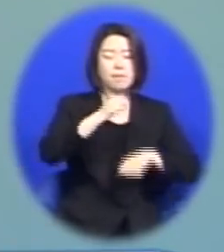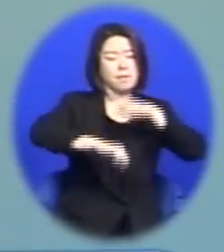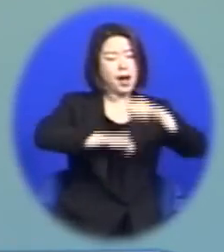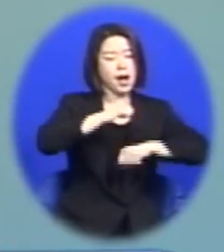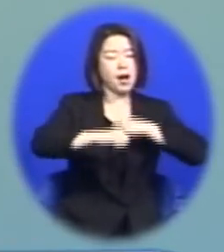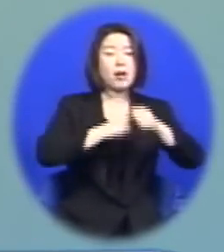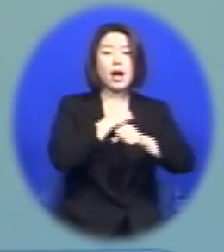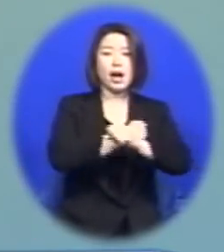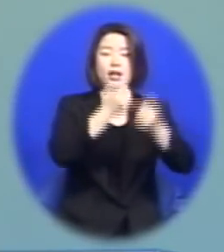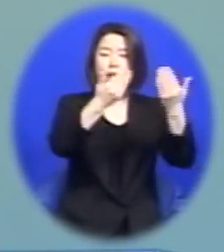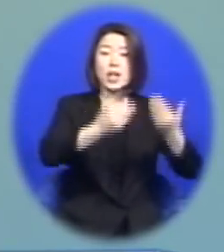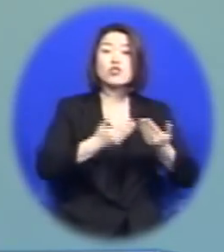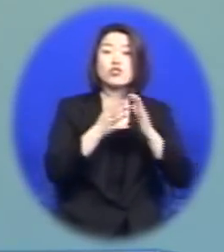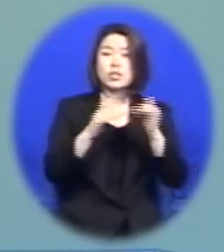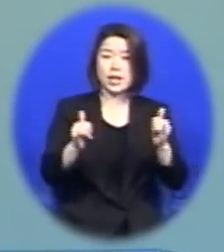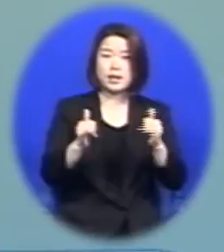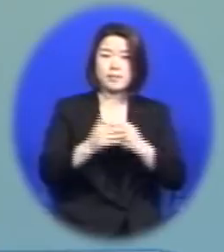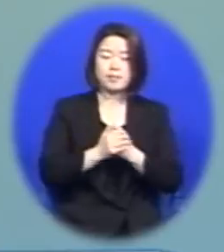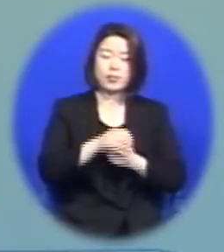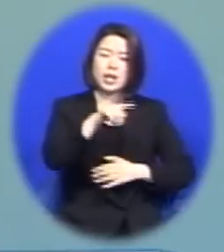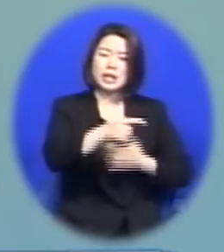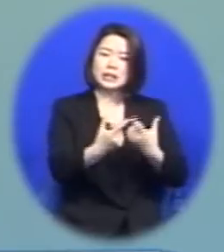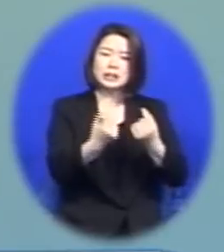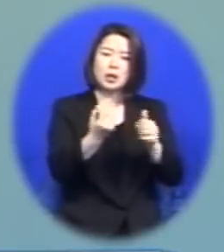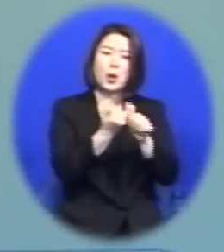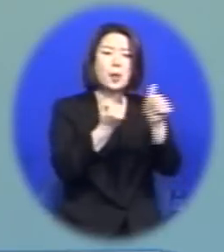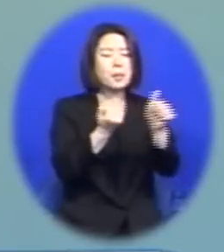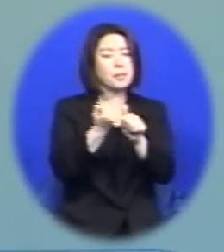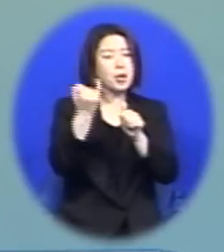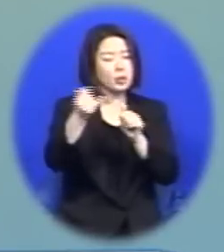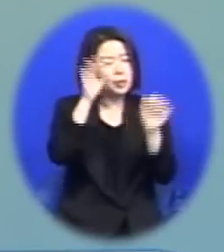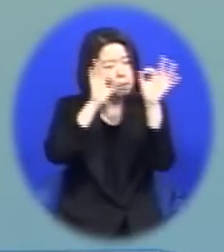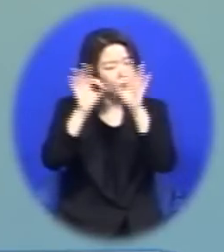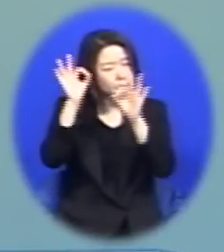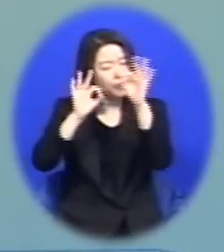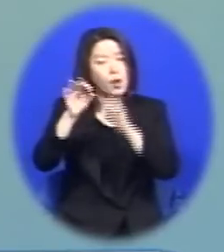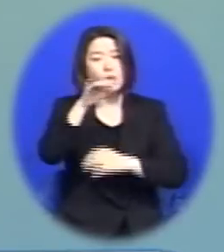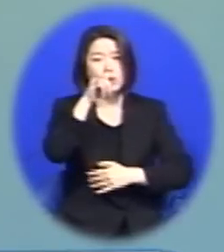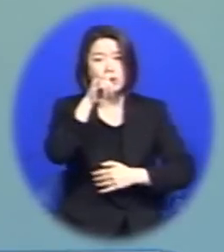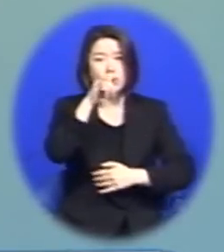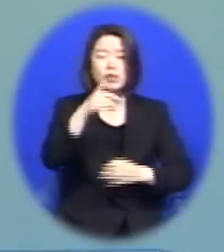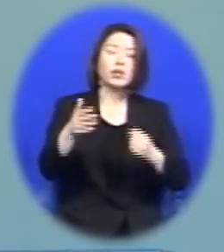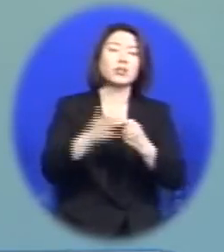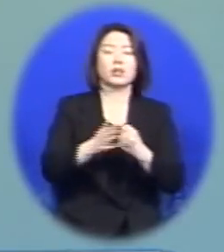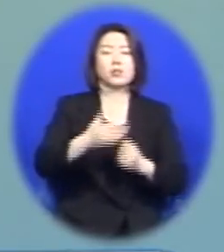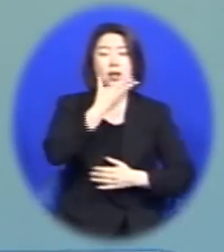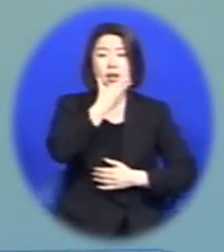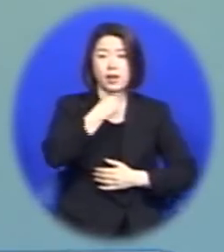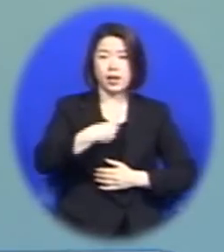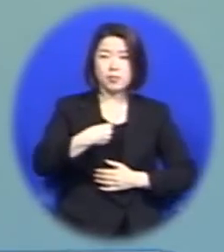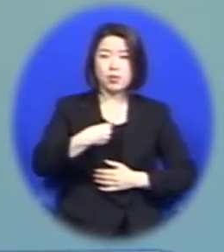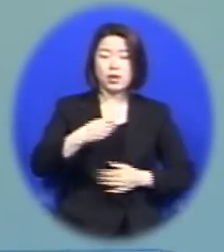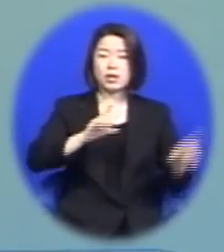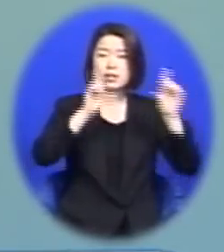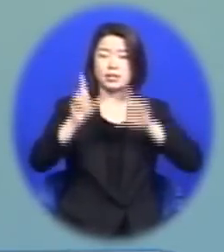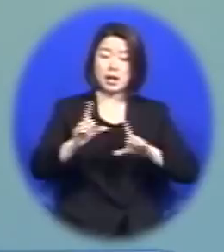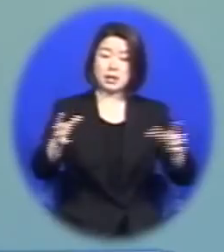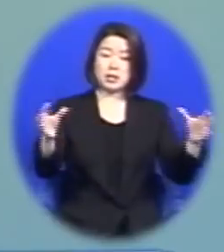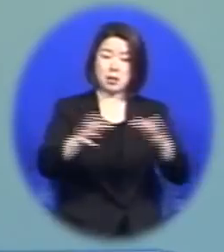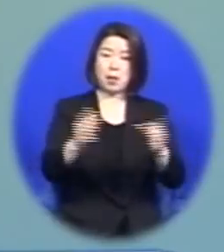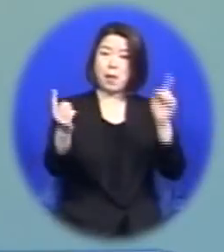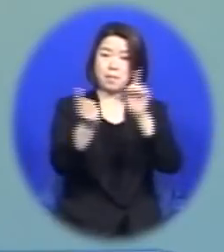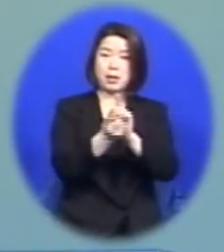해주는 사람 그런 배우자 면 찾아요 그래서 부 행복하게 살자고 모여서 는